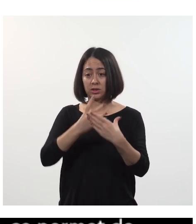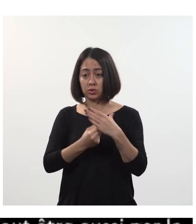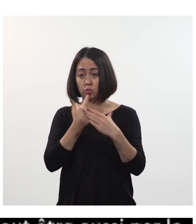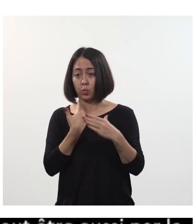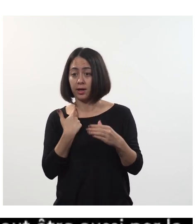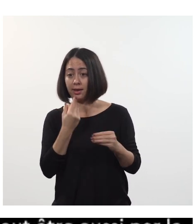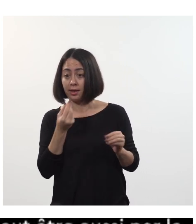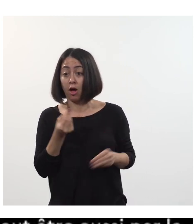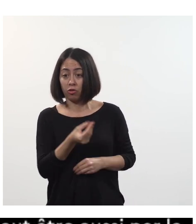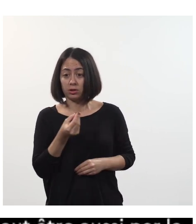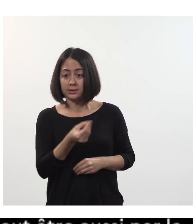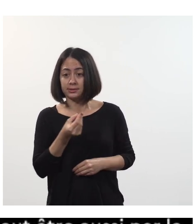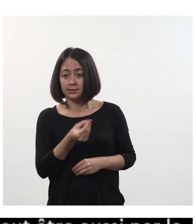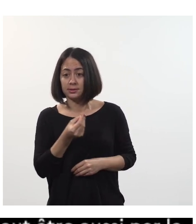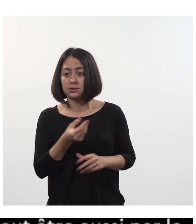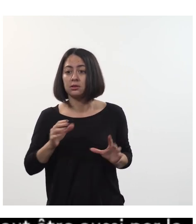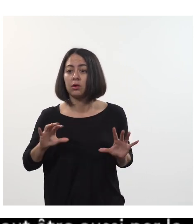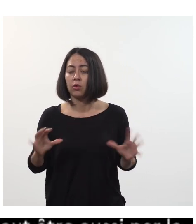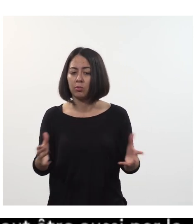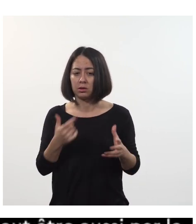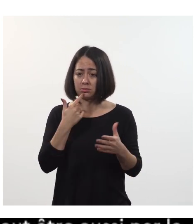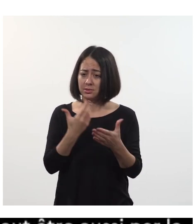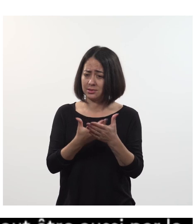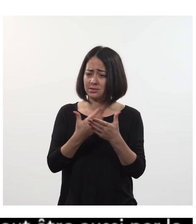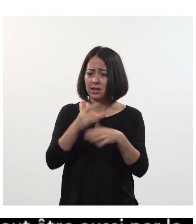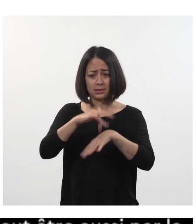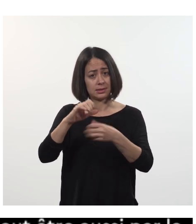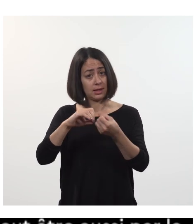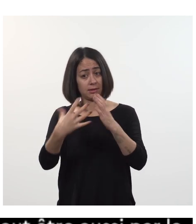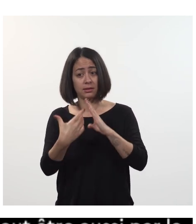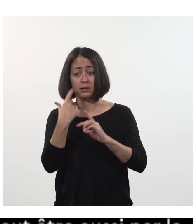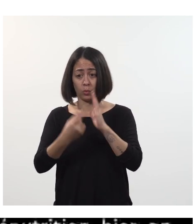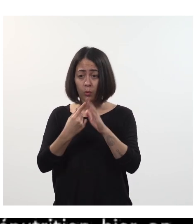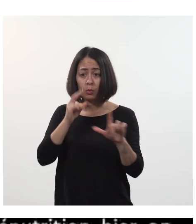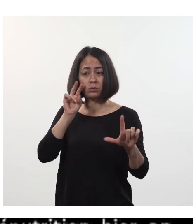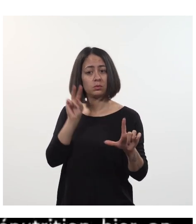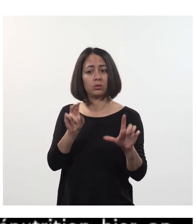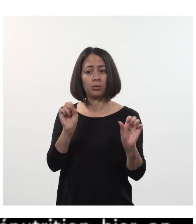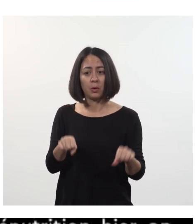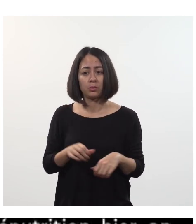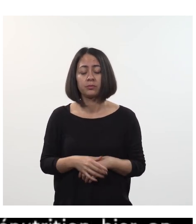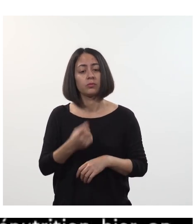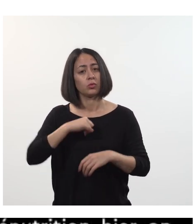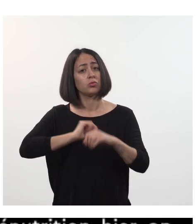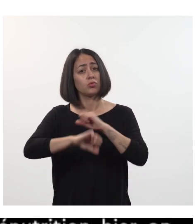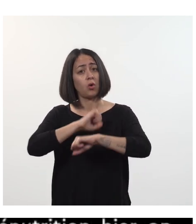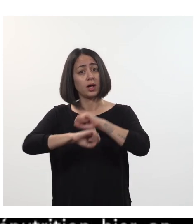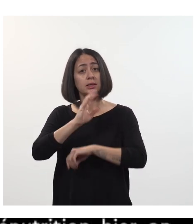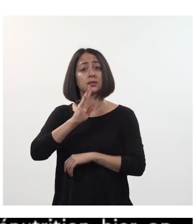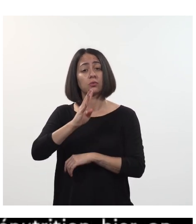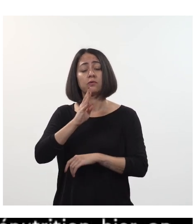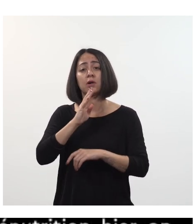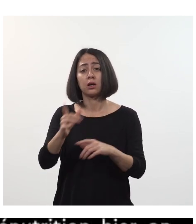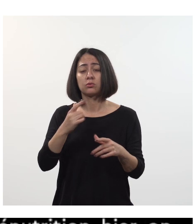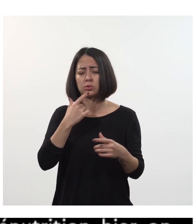sont mis à disposition après en replay sur le site internet. On organise également des conférences, notamment la